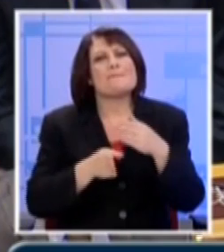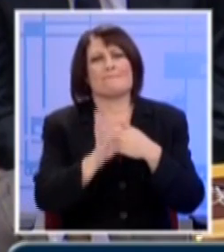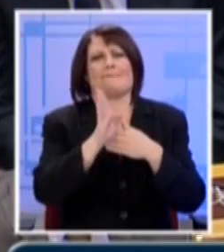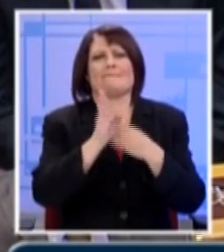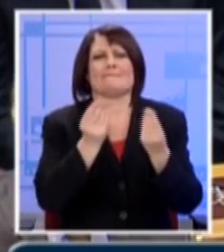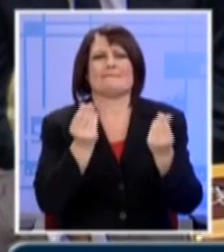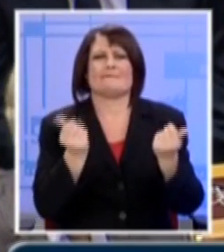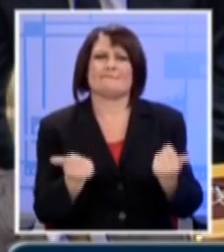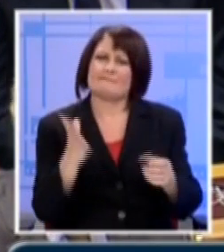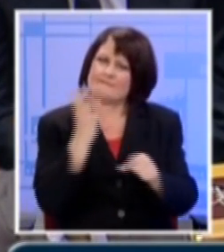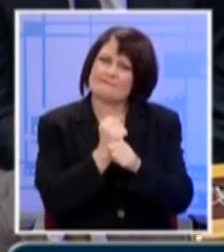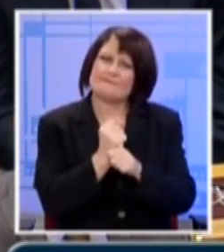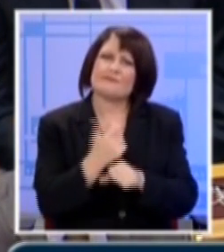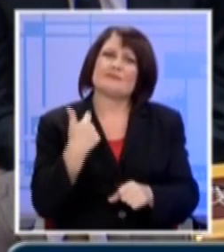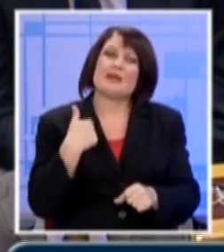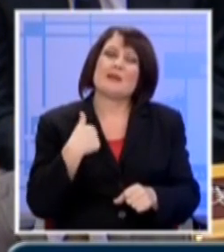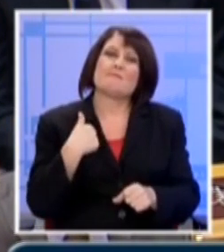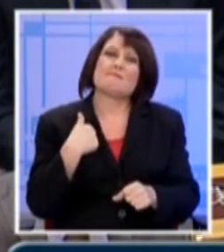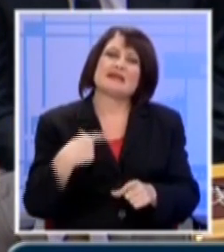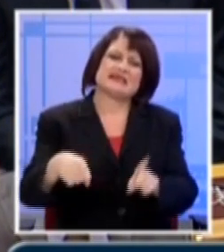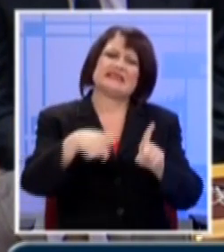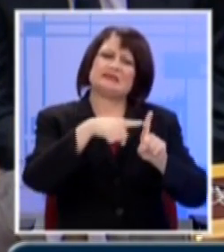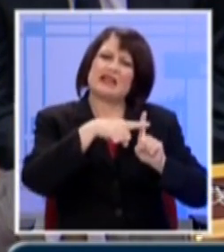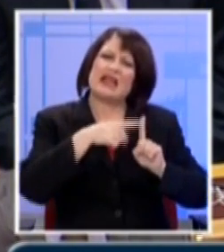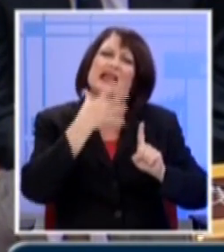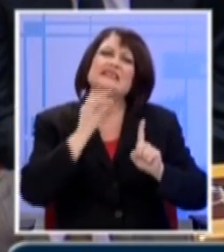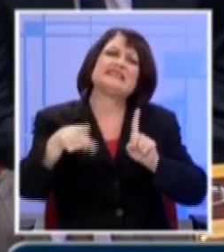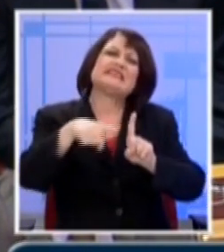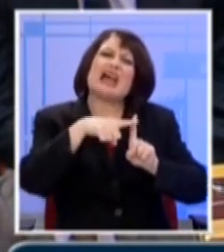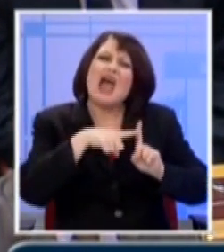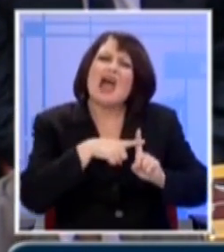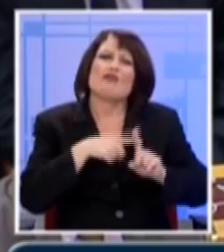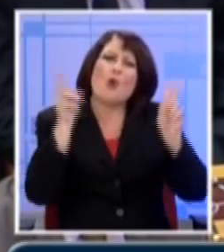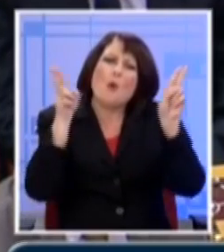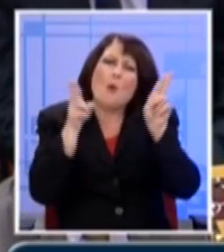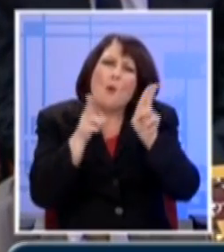Κύριος. Εμείς σταυρωθήκαμε πολύ, υπερβολικά πολύ,